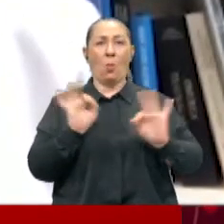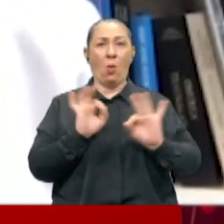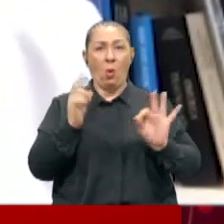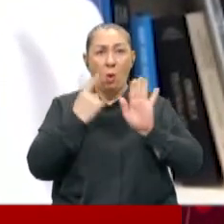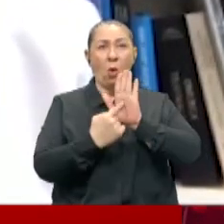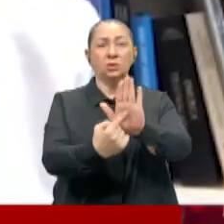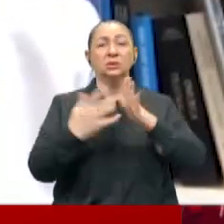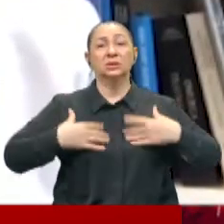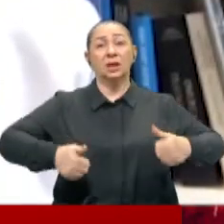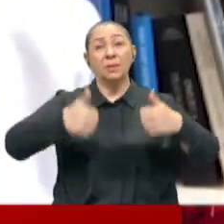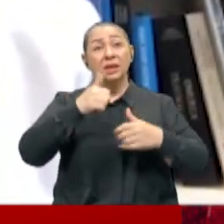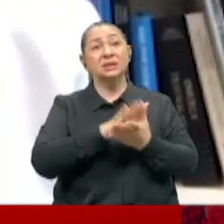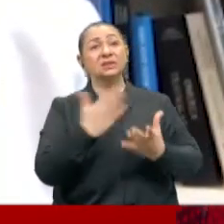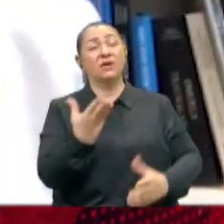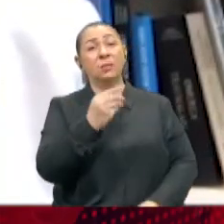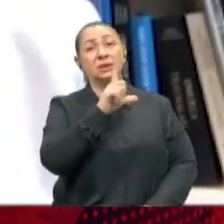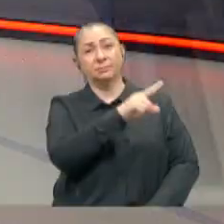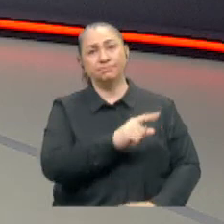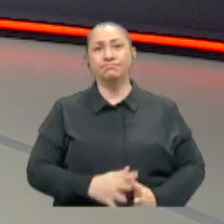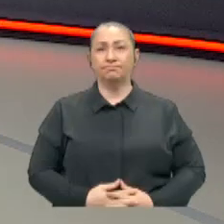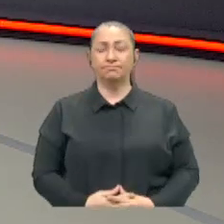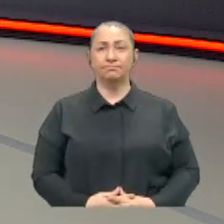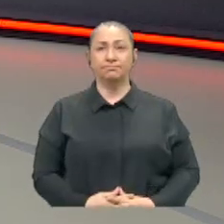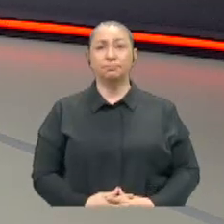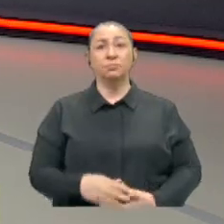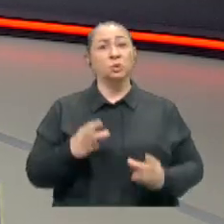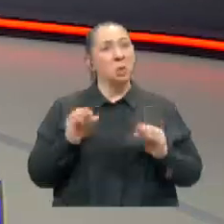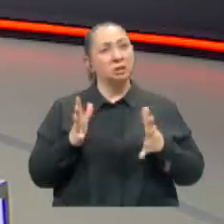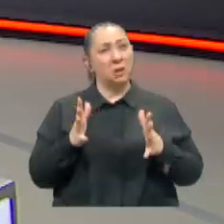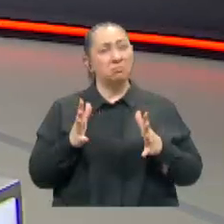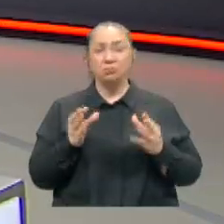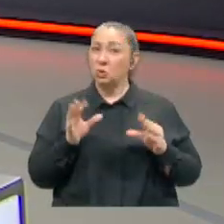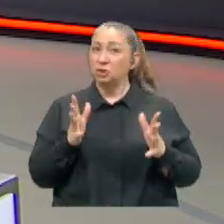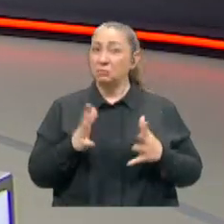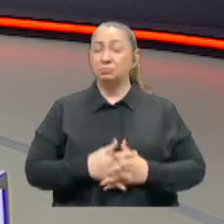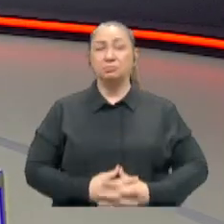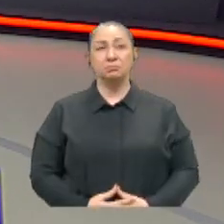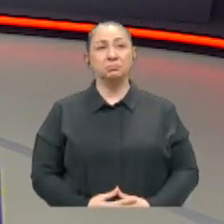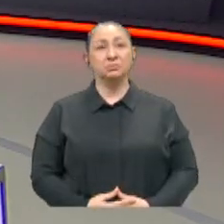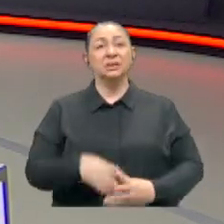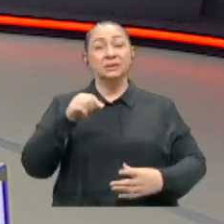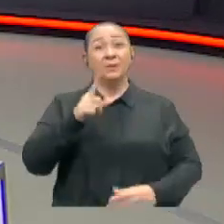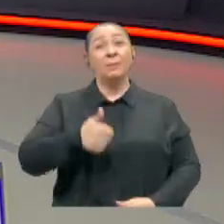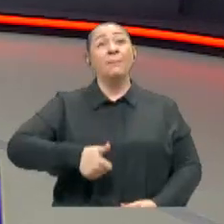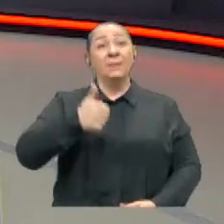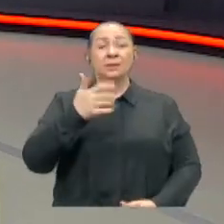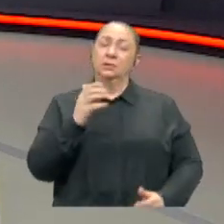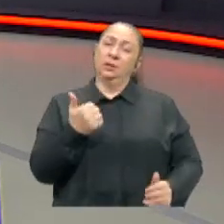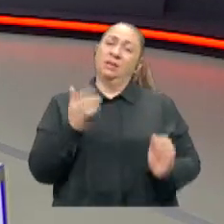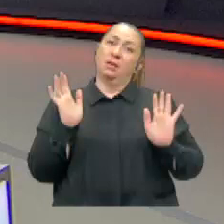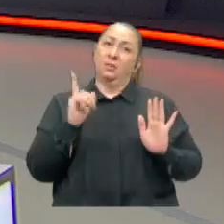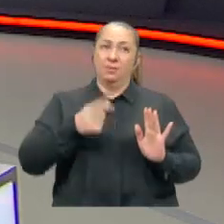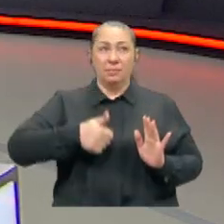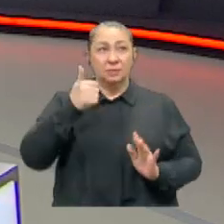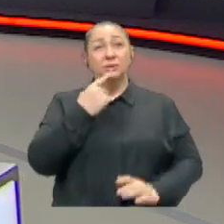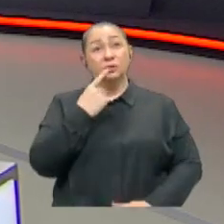bence Sağlık Bakanı da istifa çok acayip çok acayip şimdi bir bakanımız kıymetli